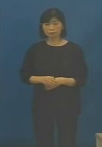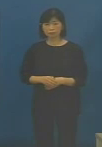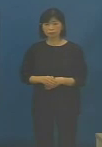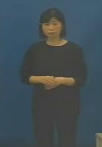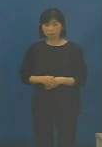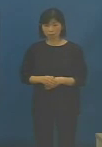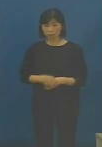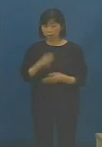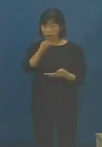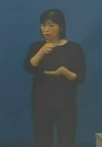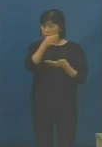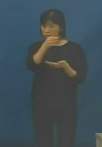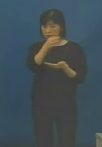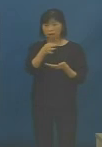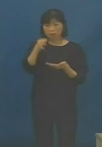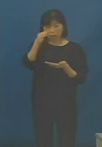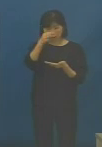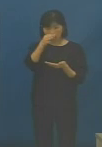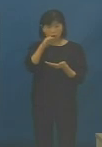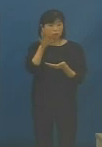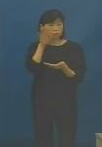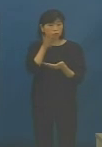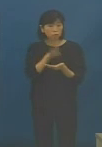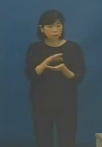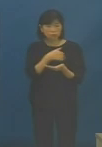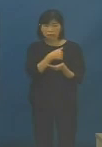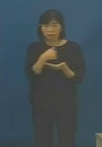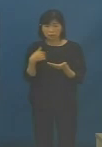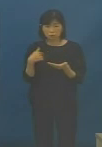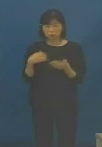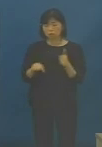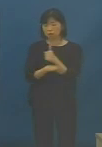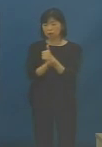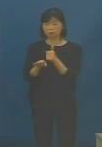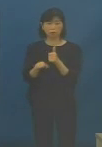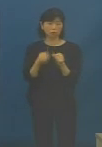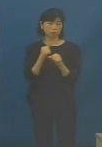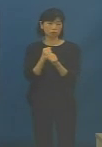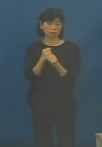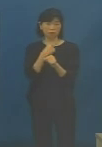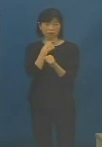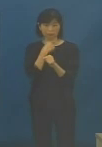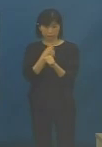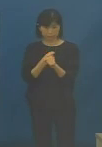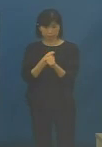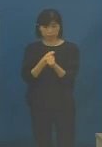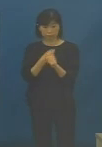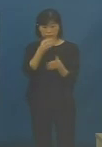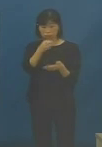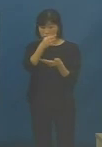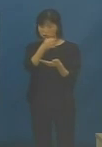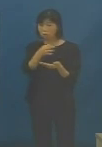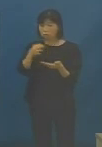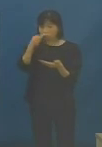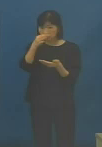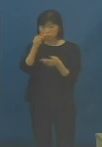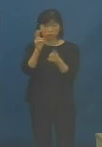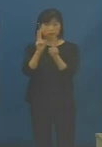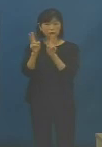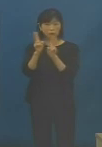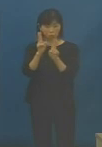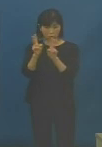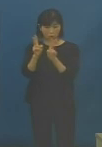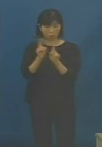こういうような賃上げが円滑に行われる環境づくりをしようと、でそれでこうやって賃上げをしようという企業さん